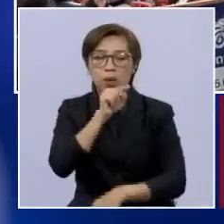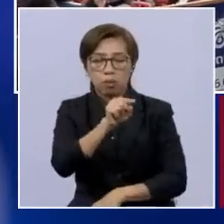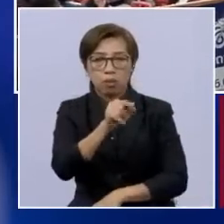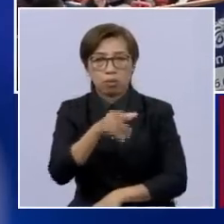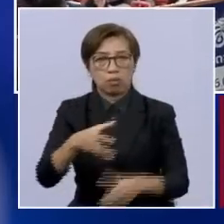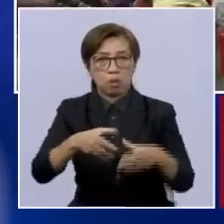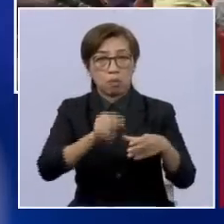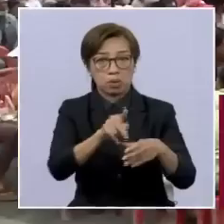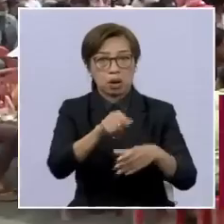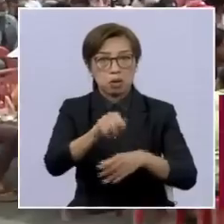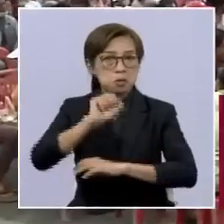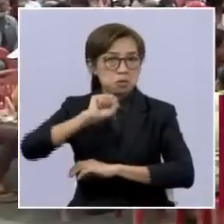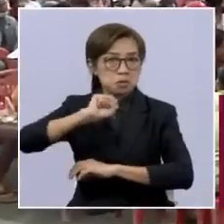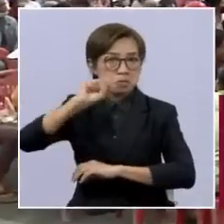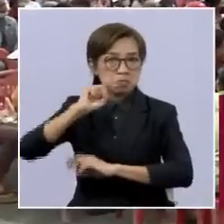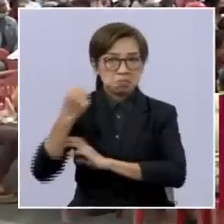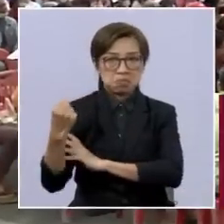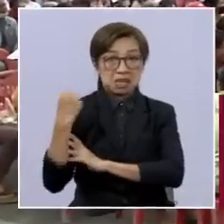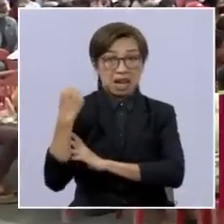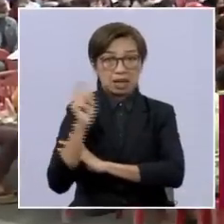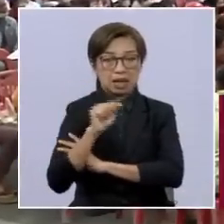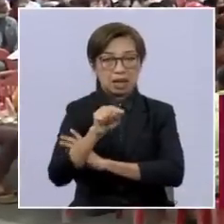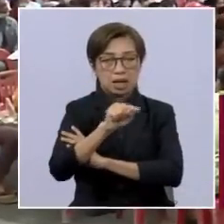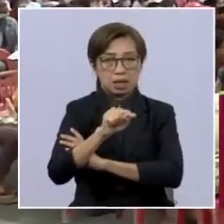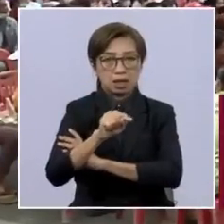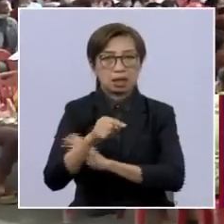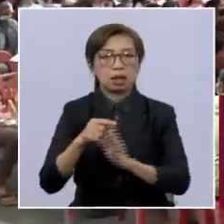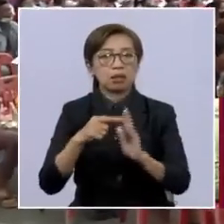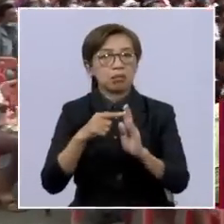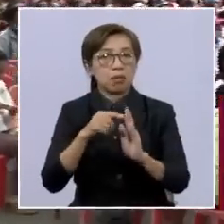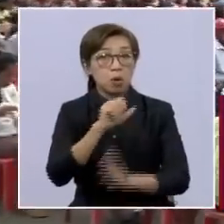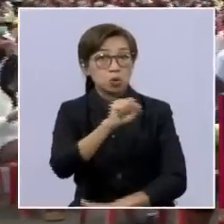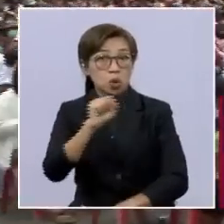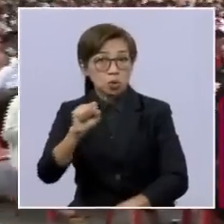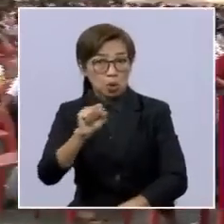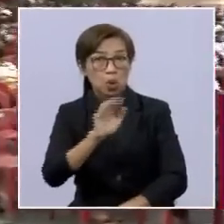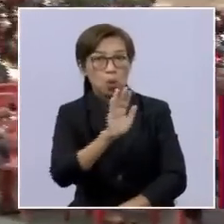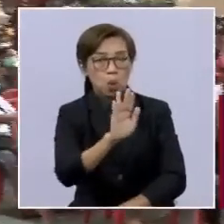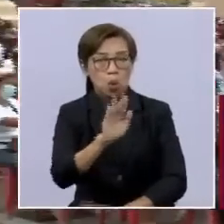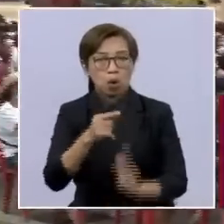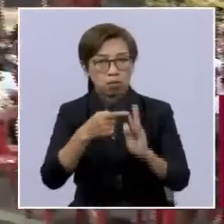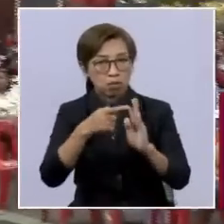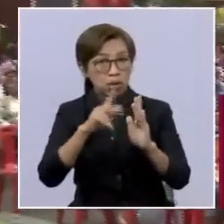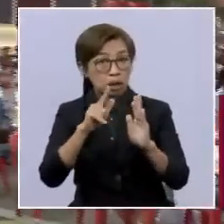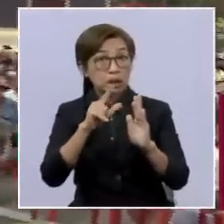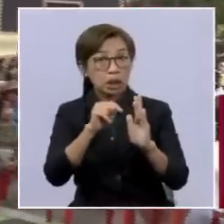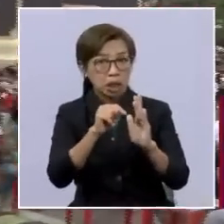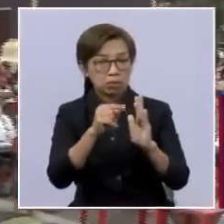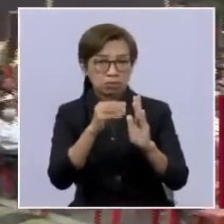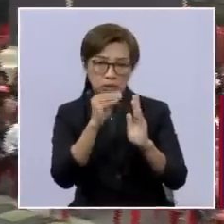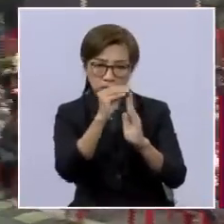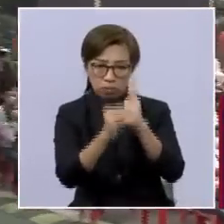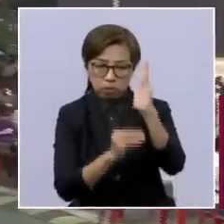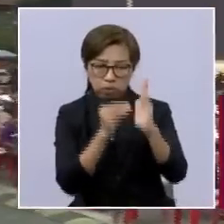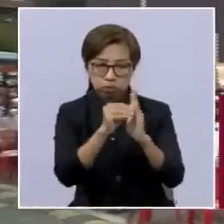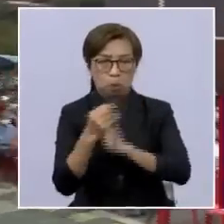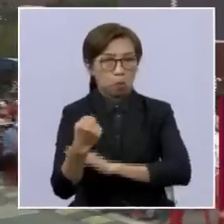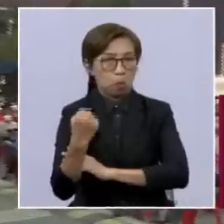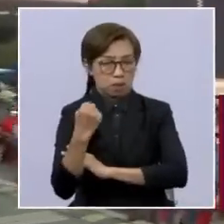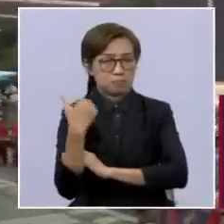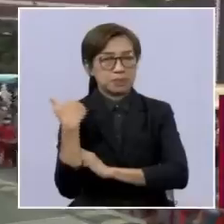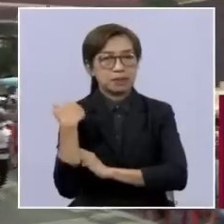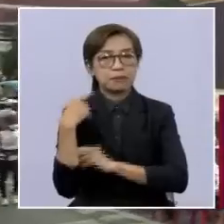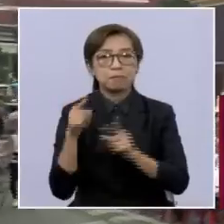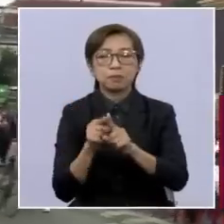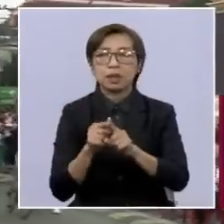ยเนี่ยก็คือการที่มีฐานส.ส.เขตที่มั่นคงแข็งแกร่งนะครับในการเลือกตั้งตลอด20ปีที่ผ่านมาไม่ว่าจะเป็นในนาม